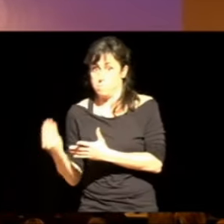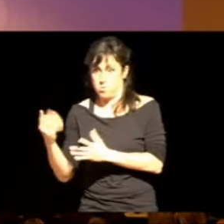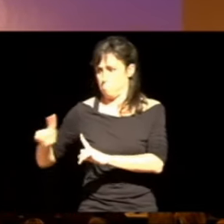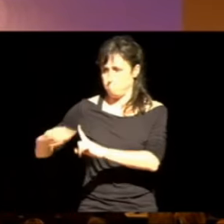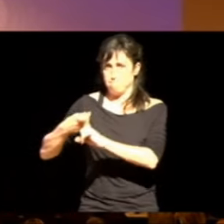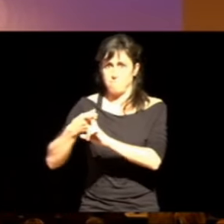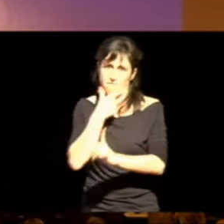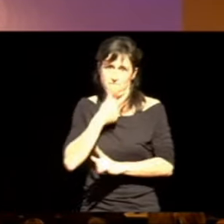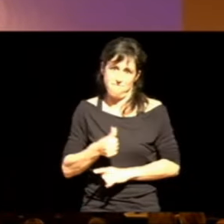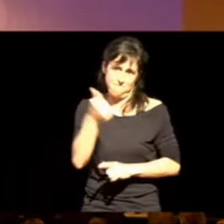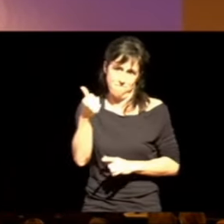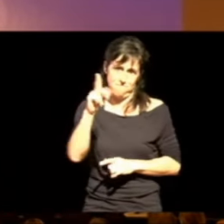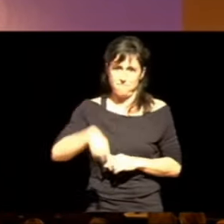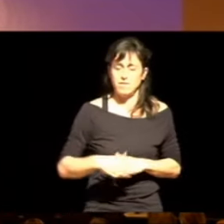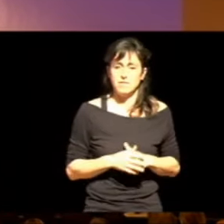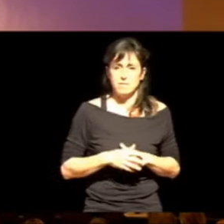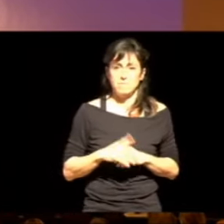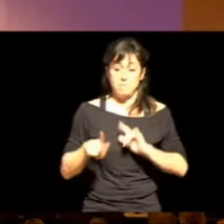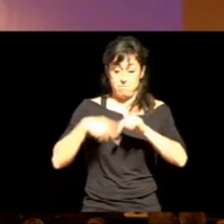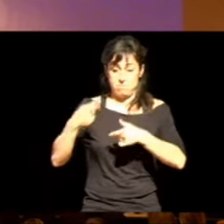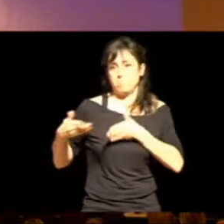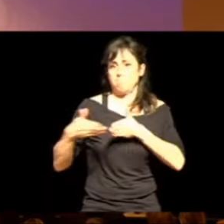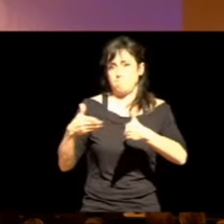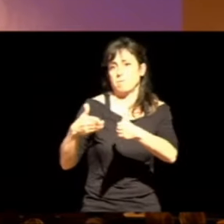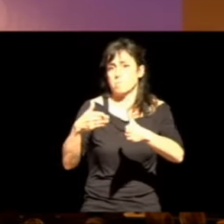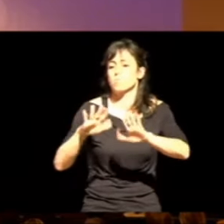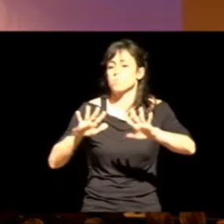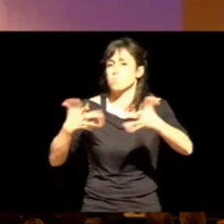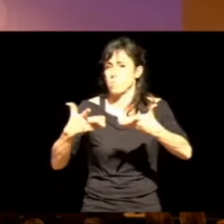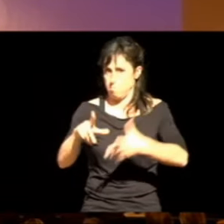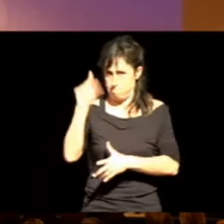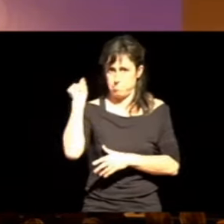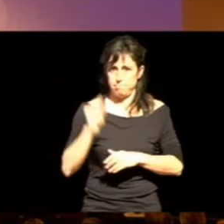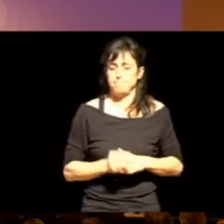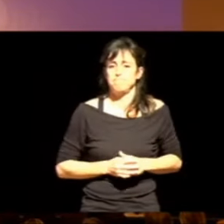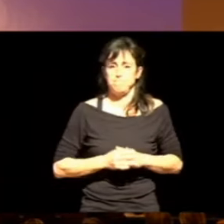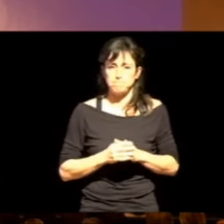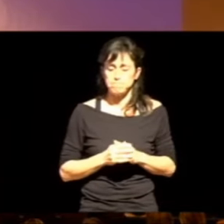gero nola baiteko gure ibilbide horri propio egin analizatuko, bai? Bueno.